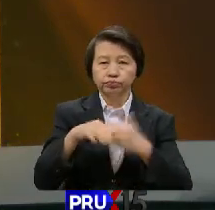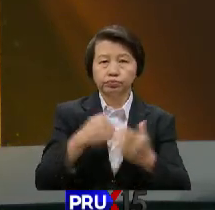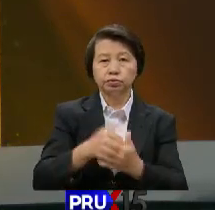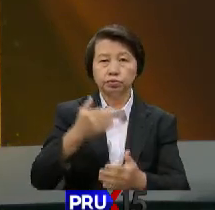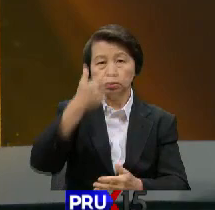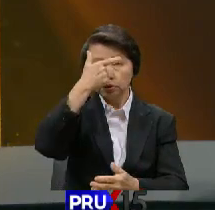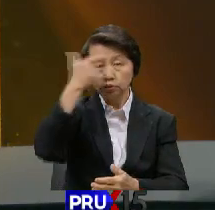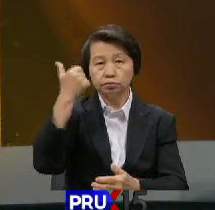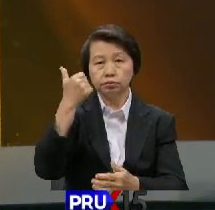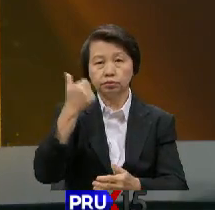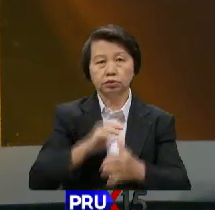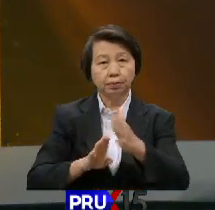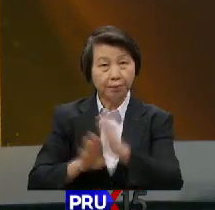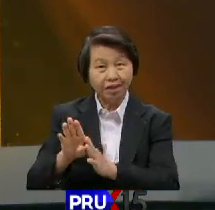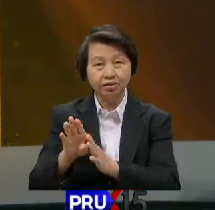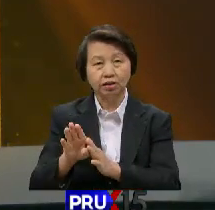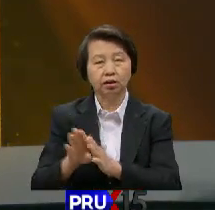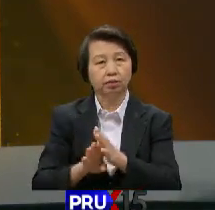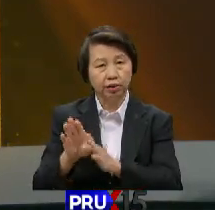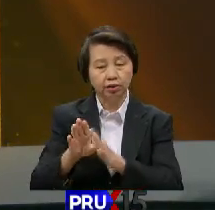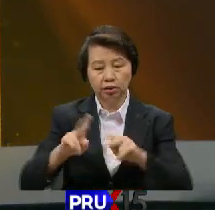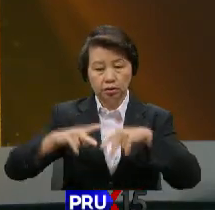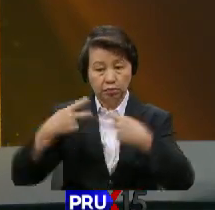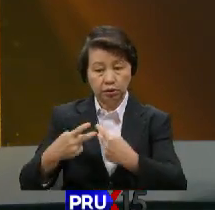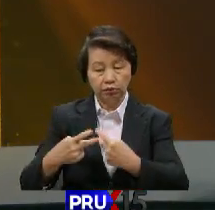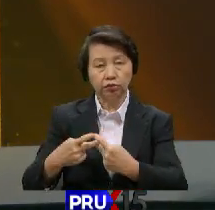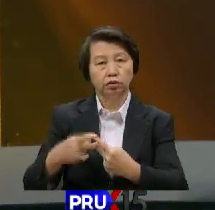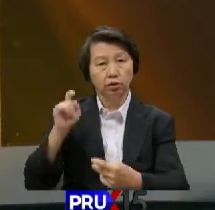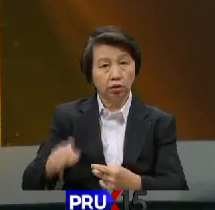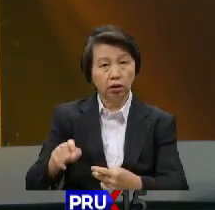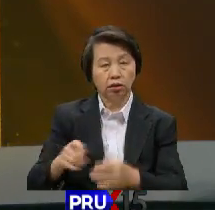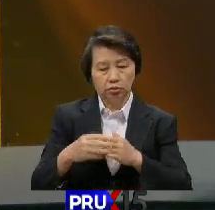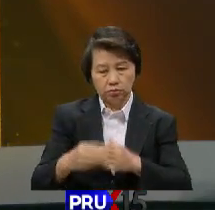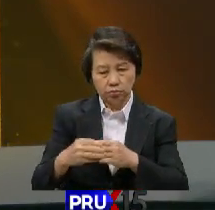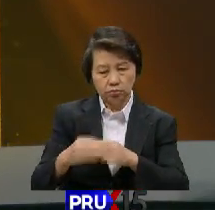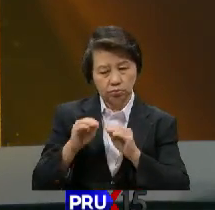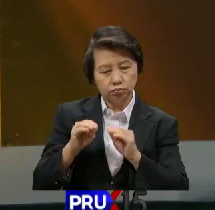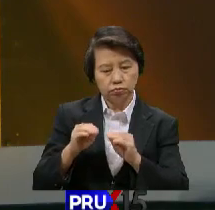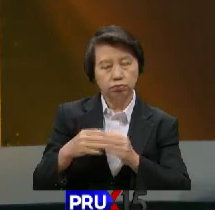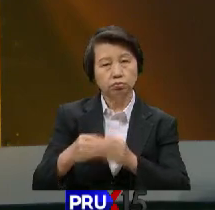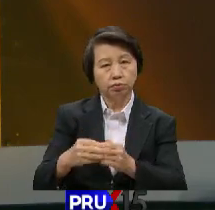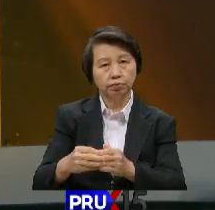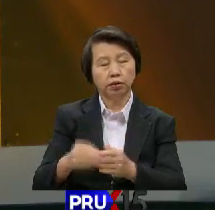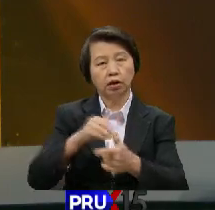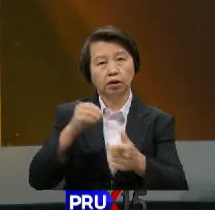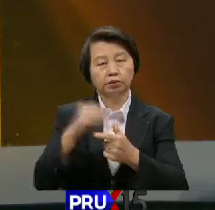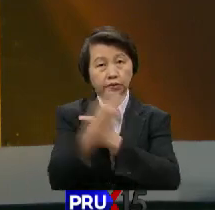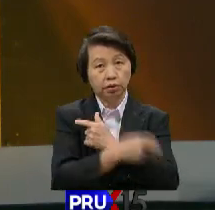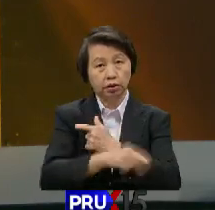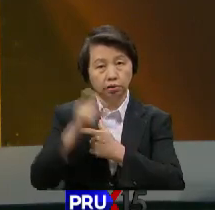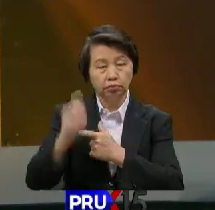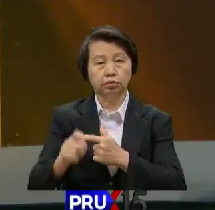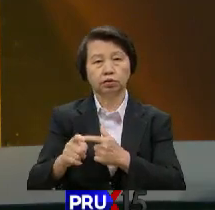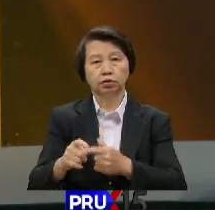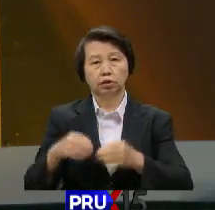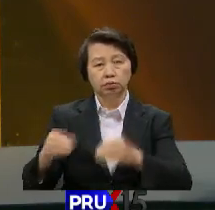disebabkan oleh prestasi Pati yang memimpin Negeri ataupun negara yang perlu